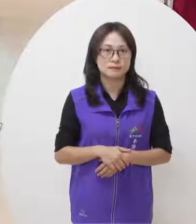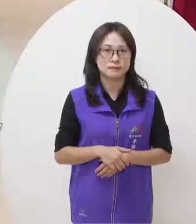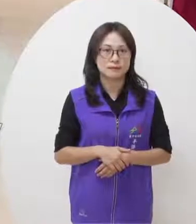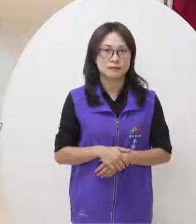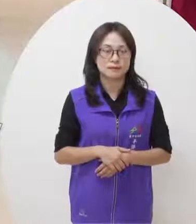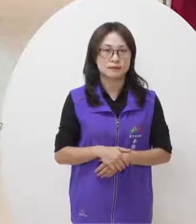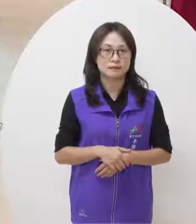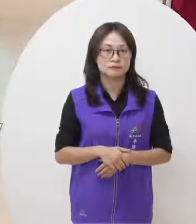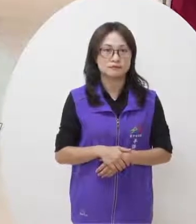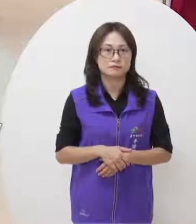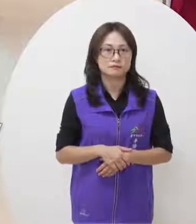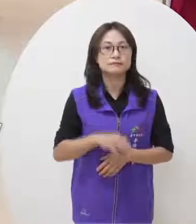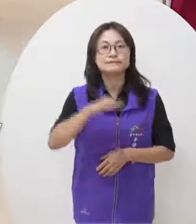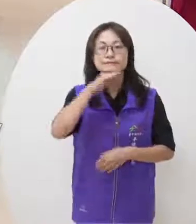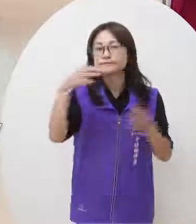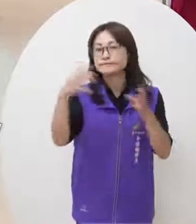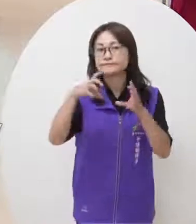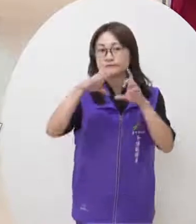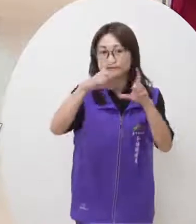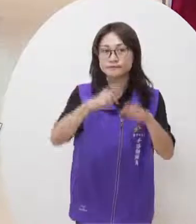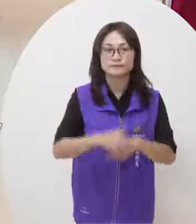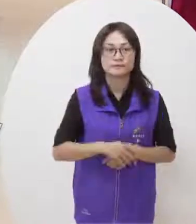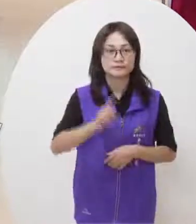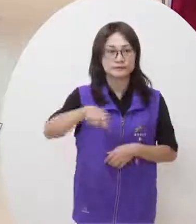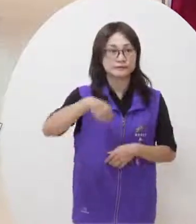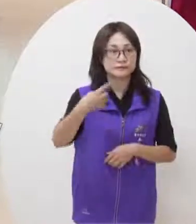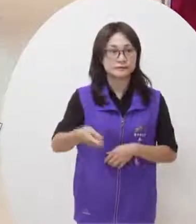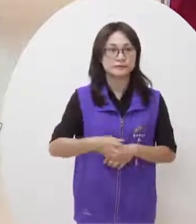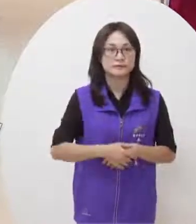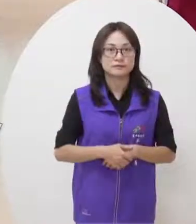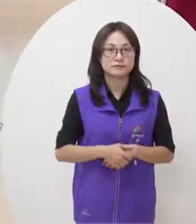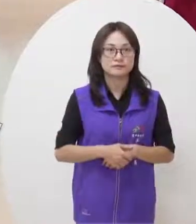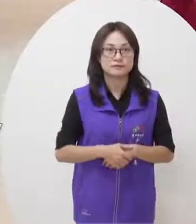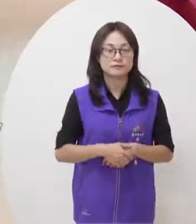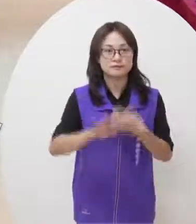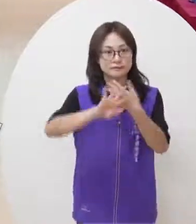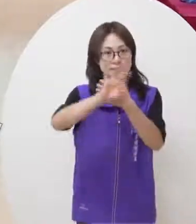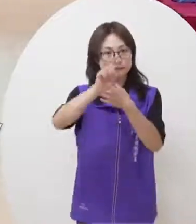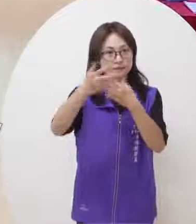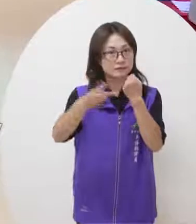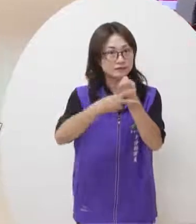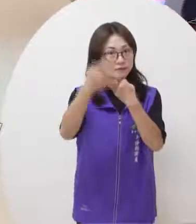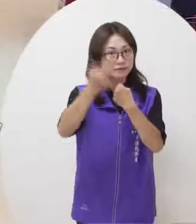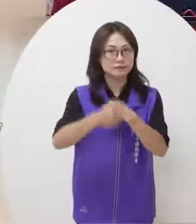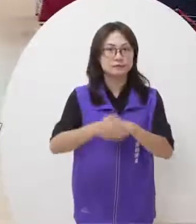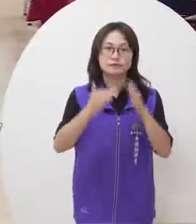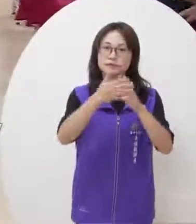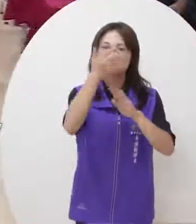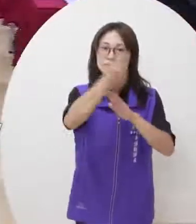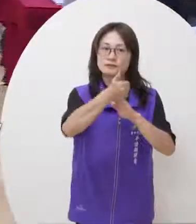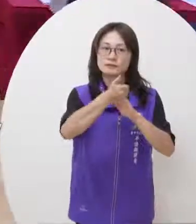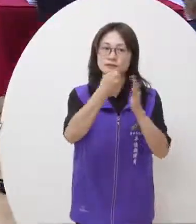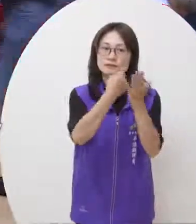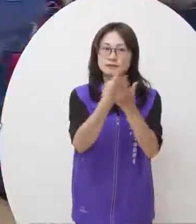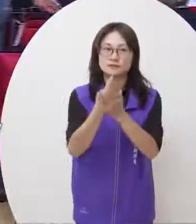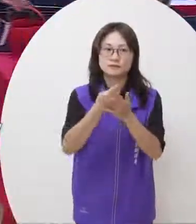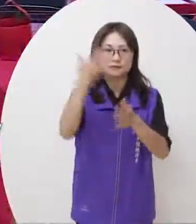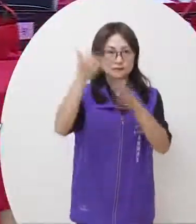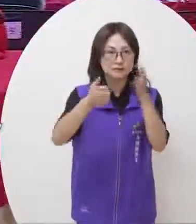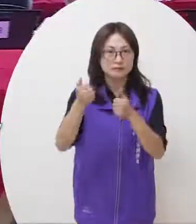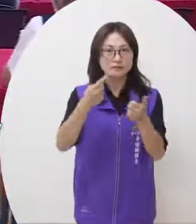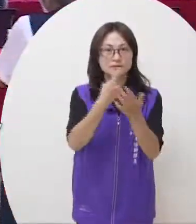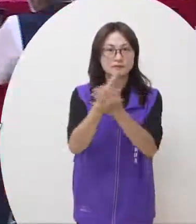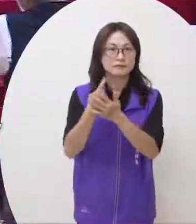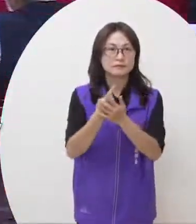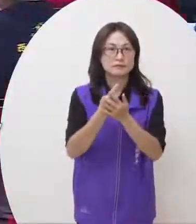哈。接下来是我们的邱清良邱里长，谢谢。 市长。各位长官，各